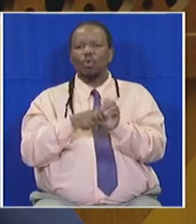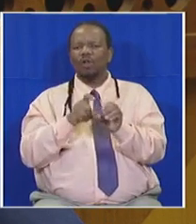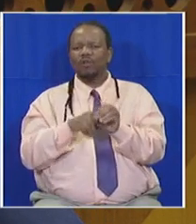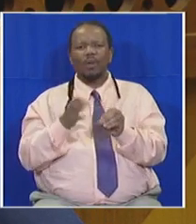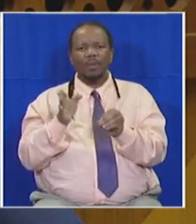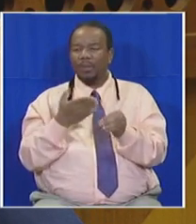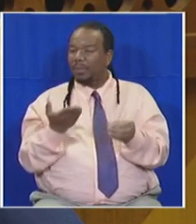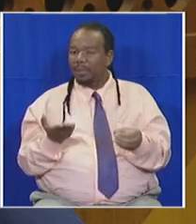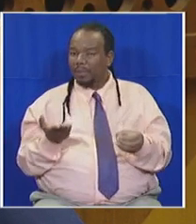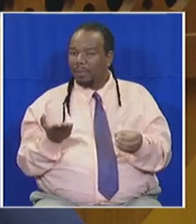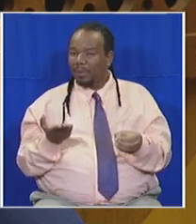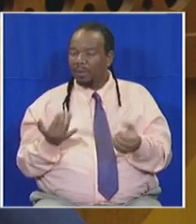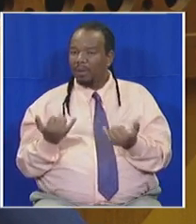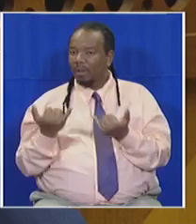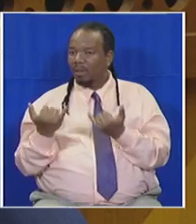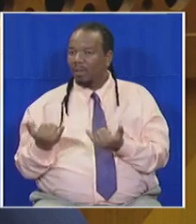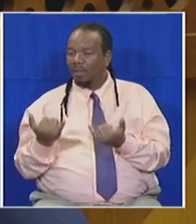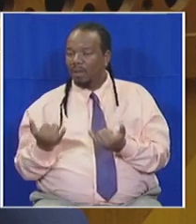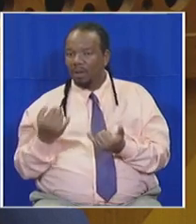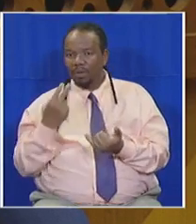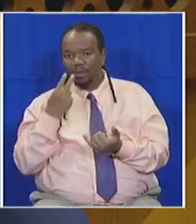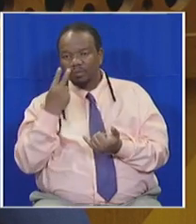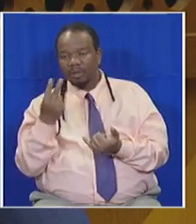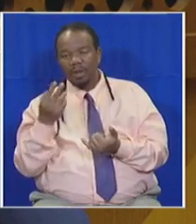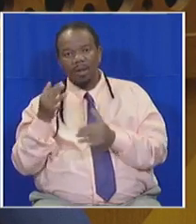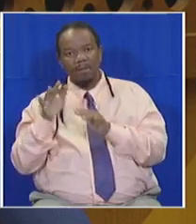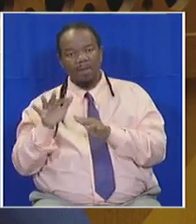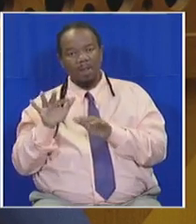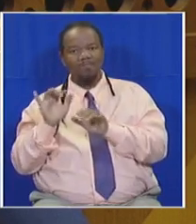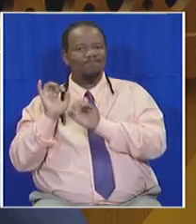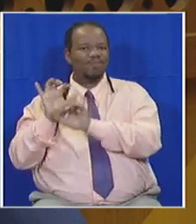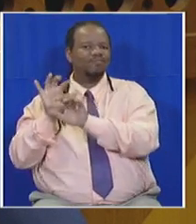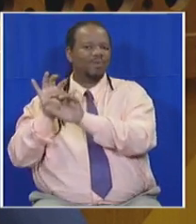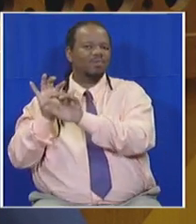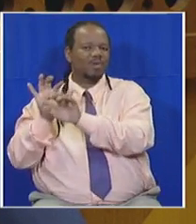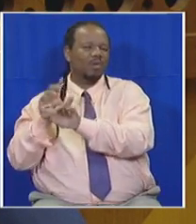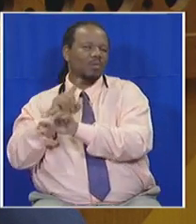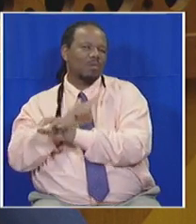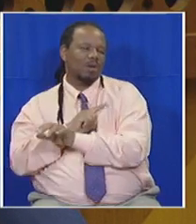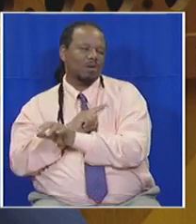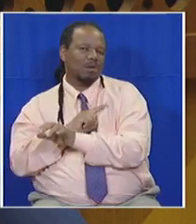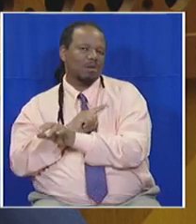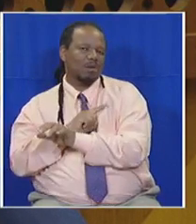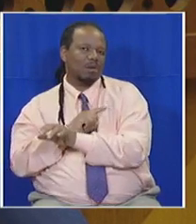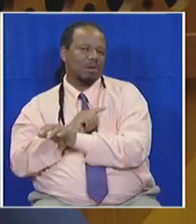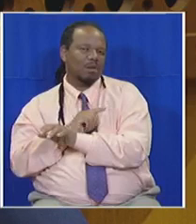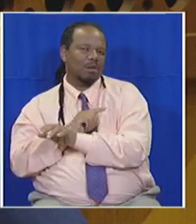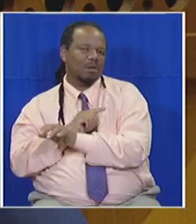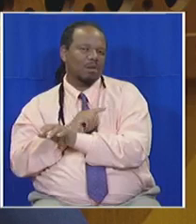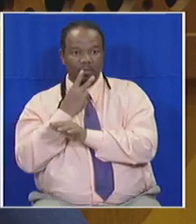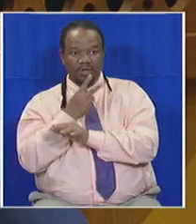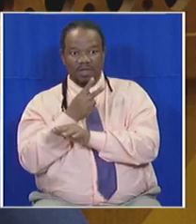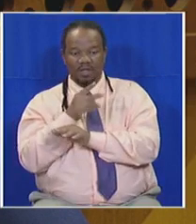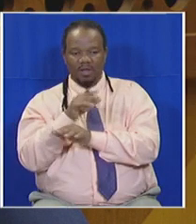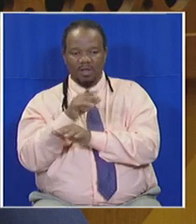opstand kom as daar nie dienste gelewer word nie. As 'n mens gaan kyk na vakante poste, wil ek graag vir die agbare minister